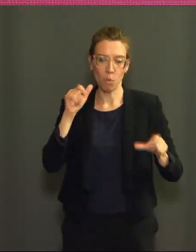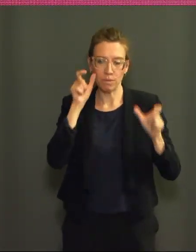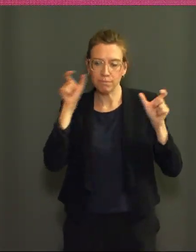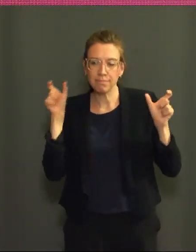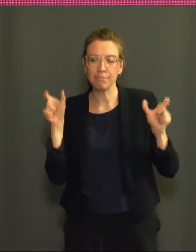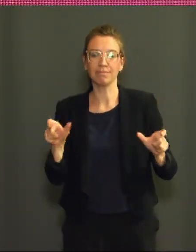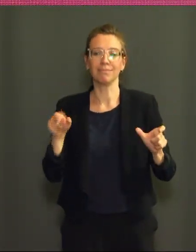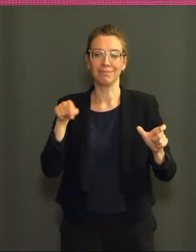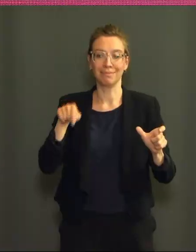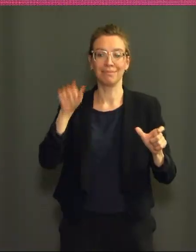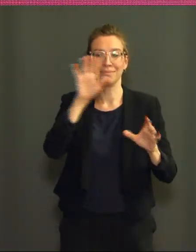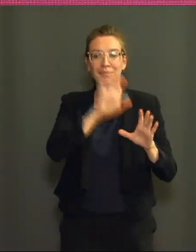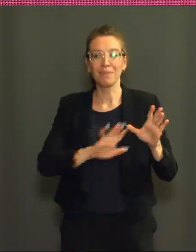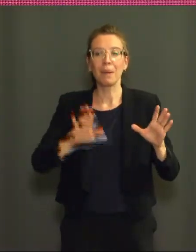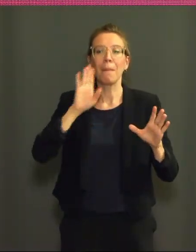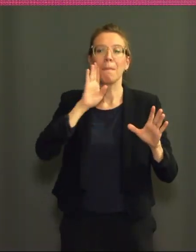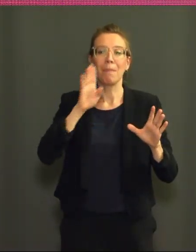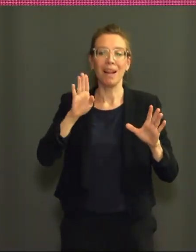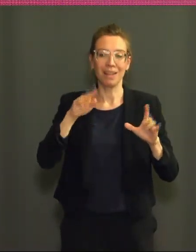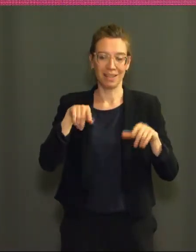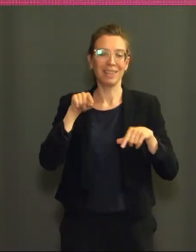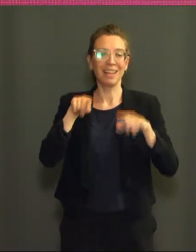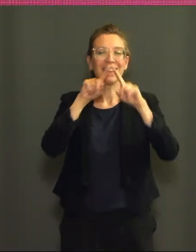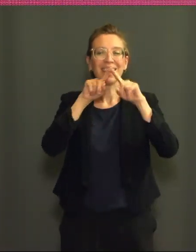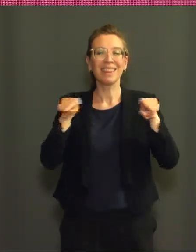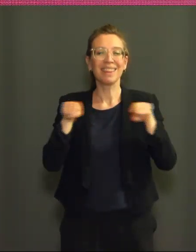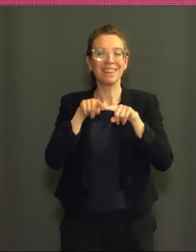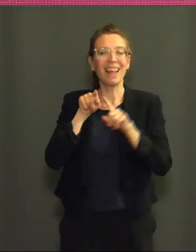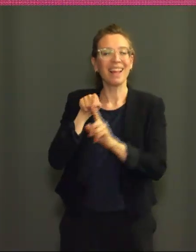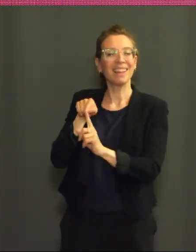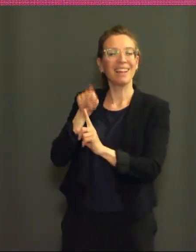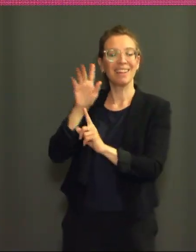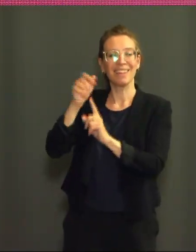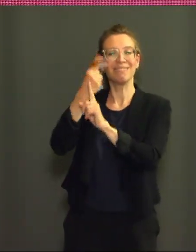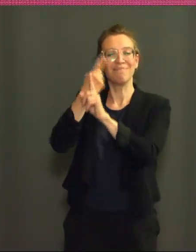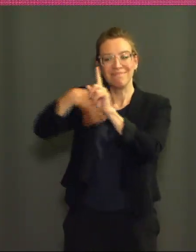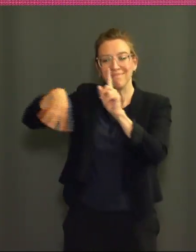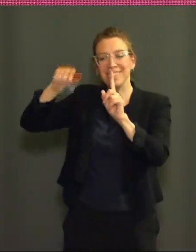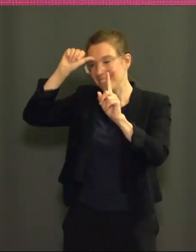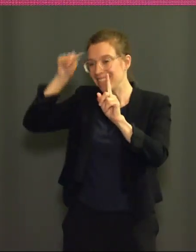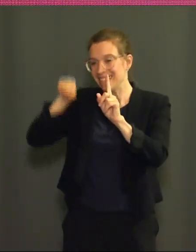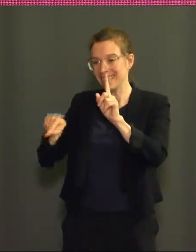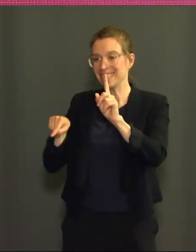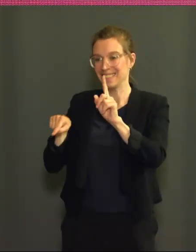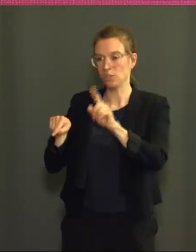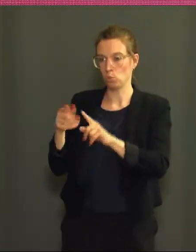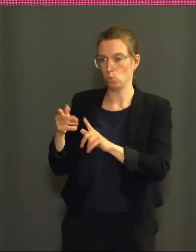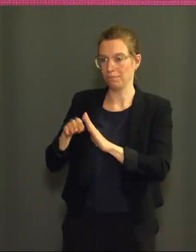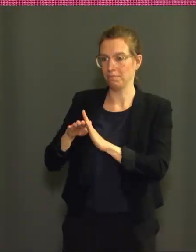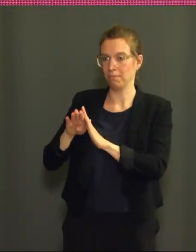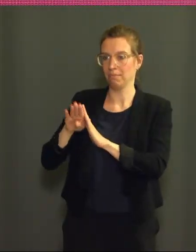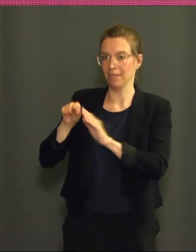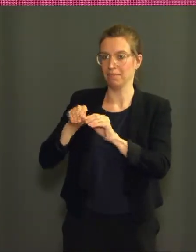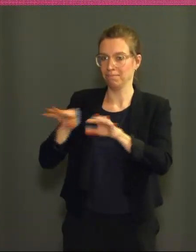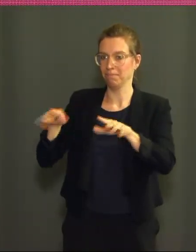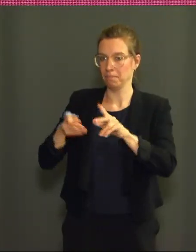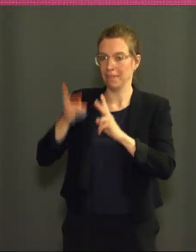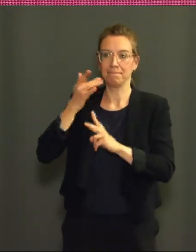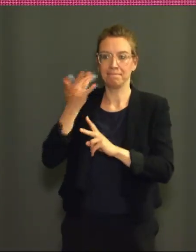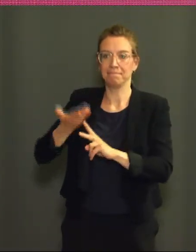variant in opmars. Deze variant is besmettelijker dan de Alpha- of de Britse variant en kan nog